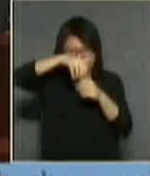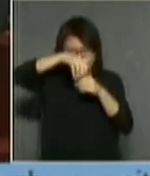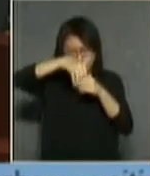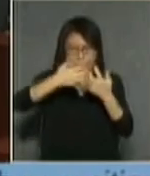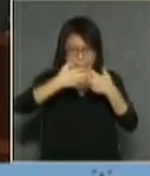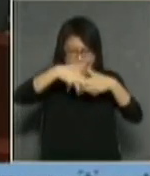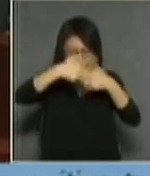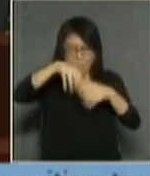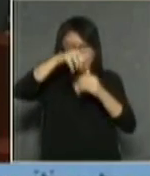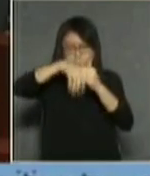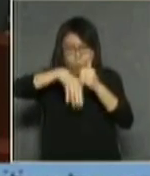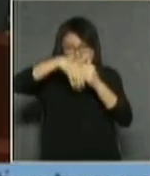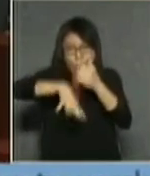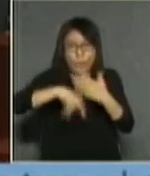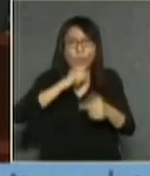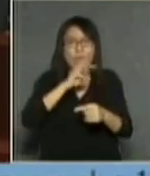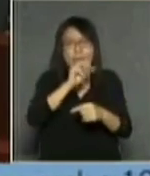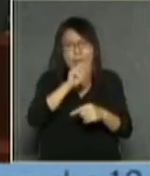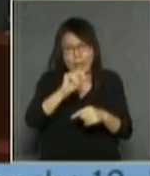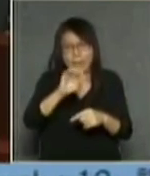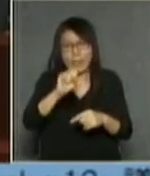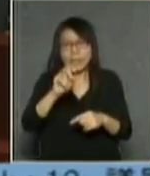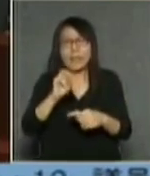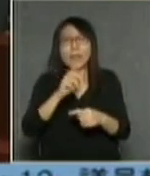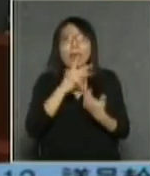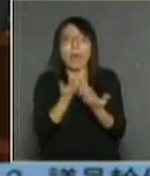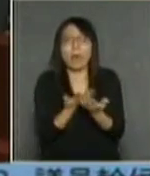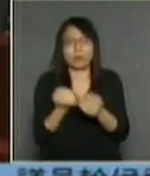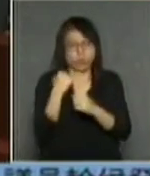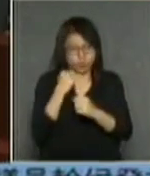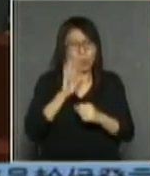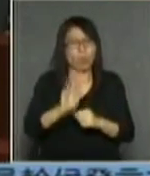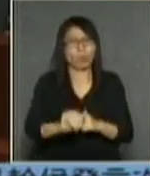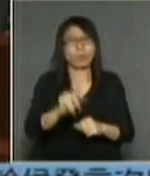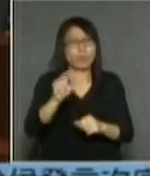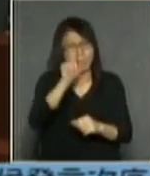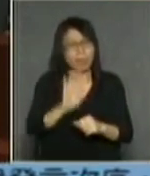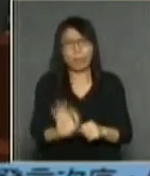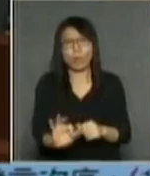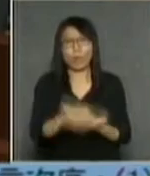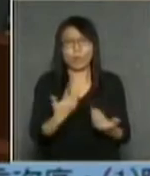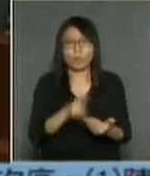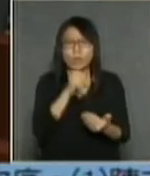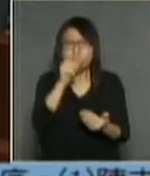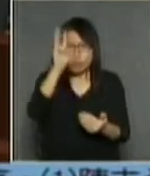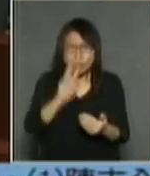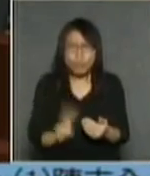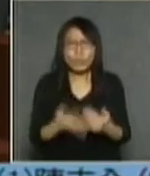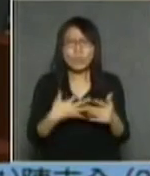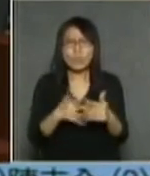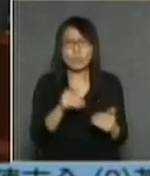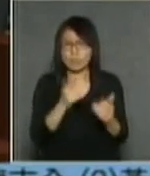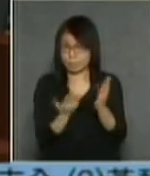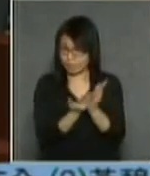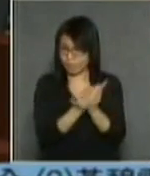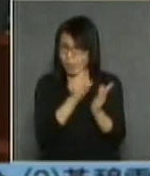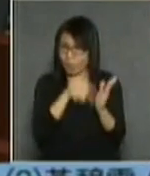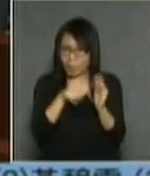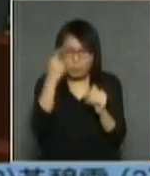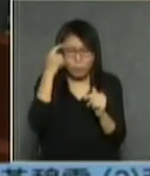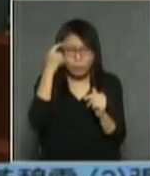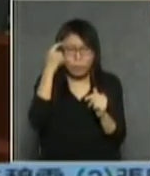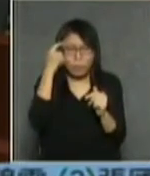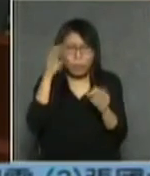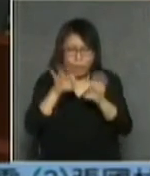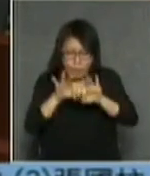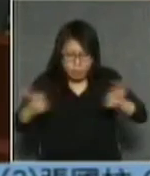NSF 53认证，功能呢绝对没有问题的。但是呢今次原水事件正正是明明规定巷料不能